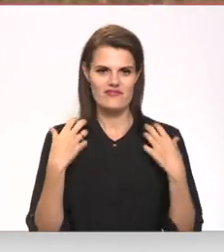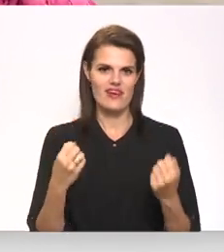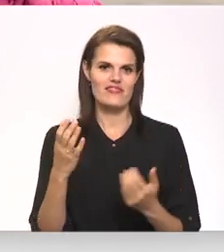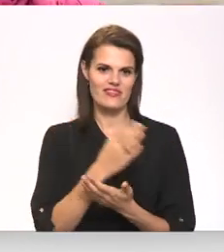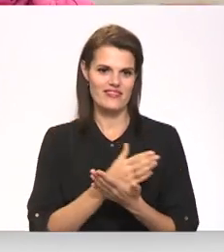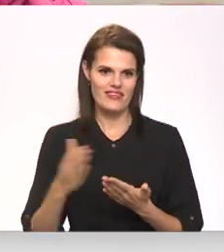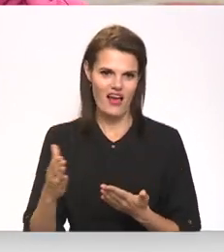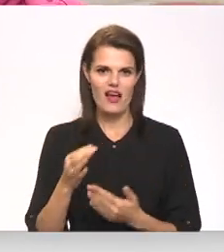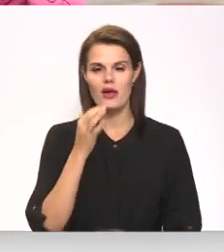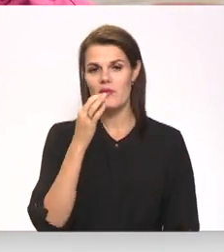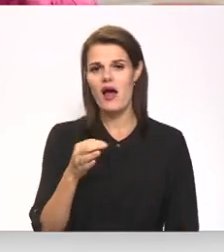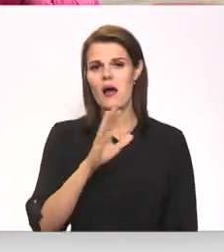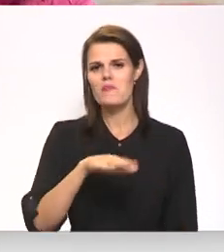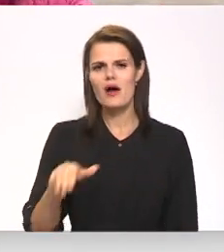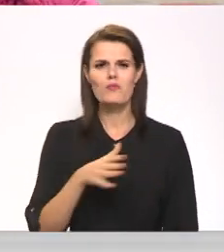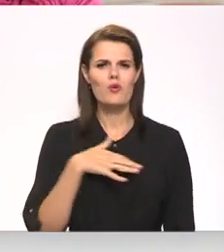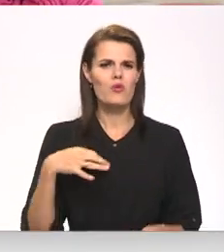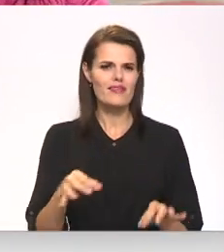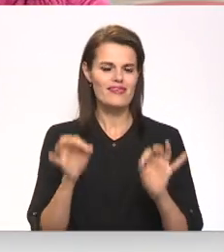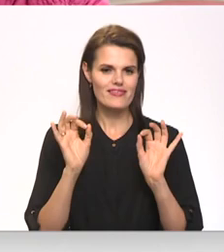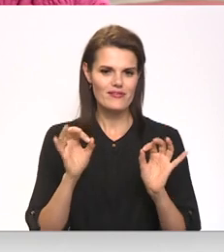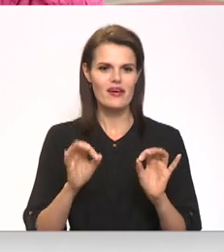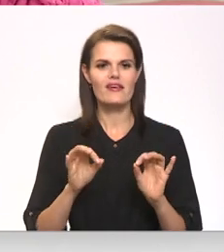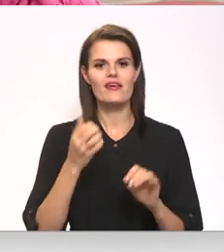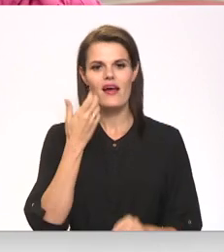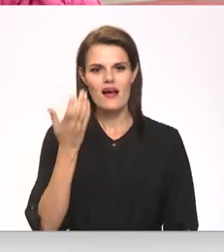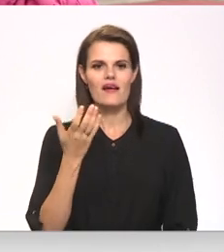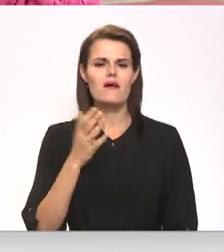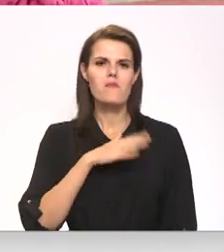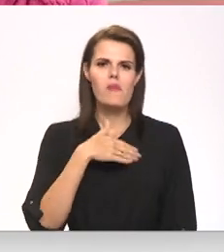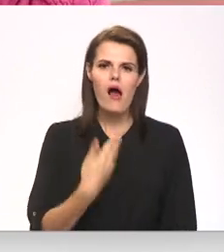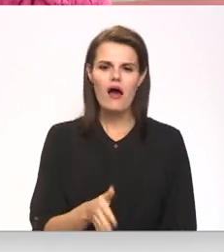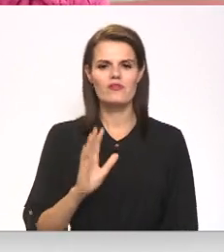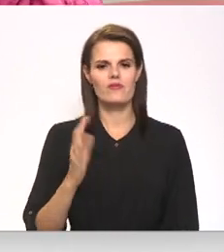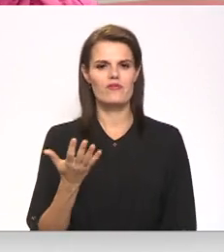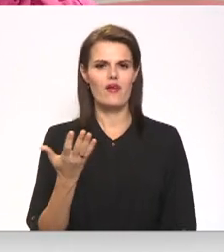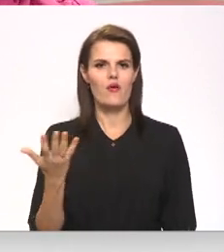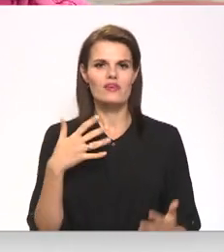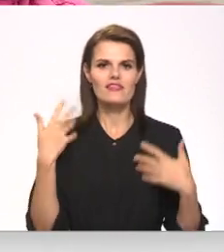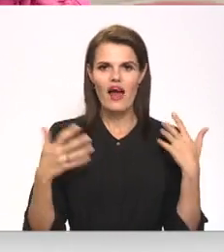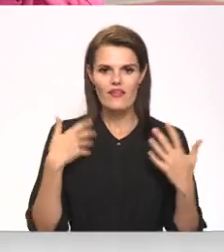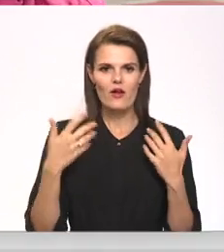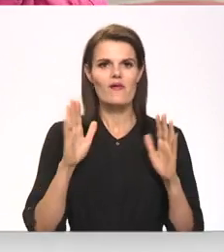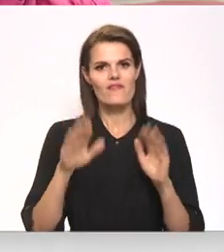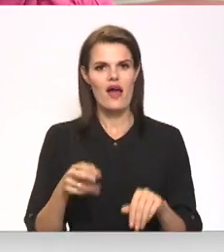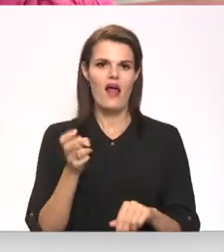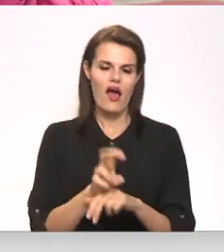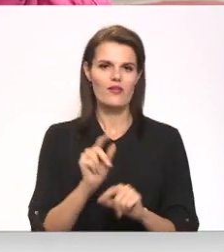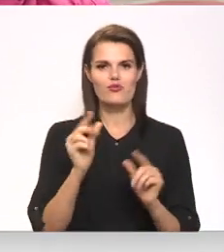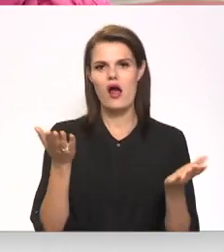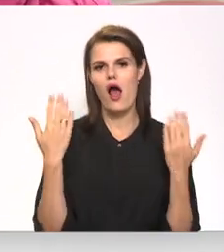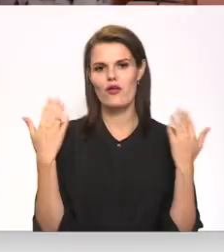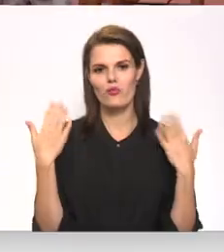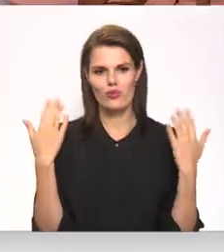kārtībā. Bērniem tas ir ļoti svarīgi. Lai tad, kad ir pārdzīvojumi vai kaut kāds satraukums, kad ir atnākt un atpūsties,